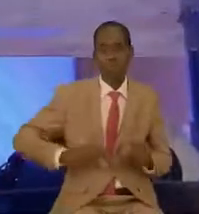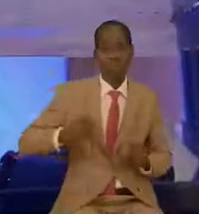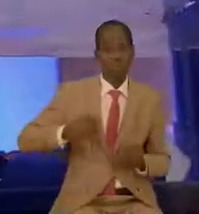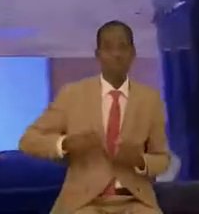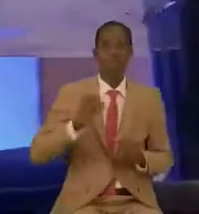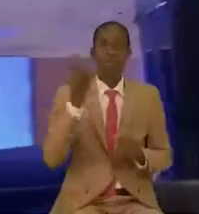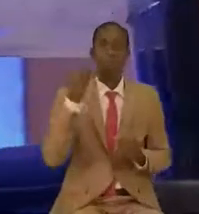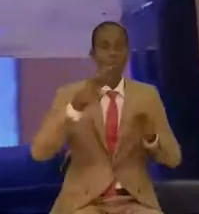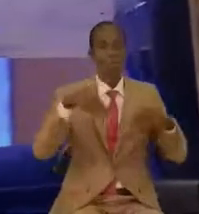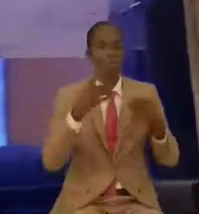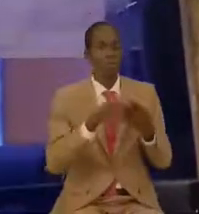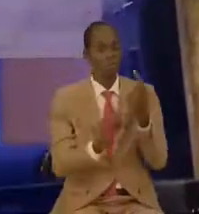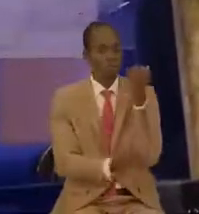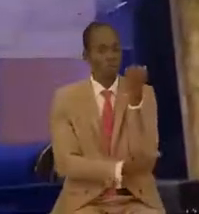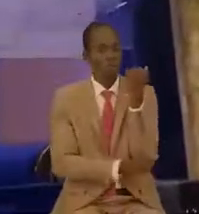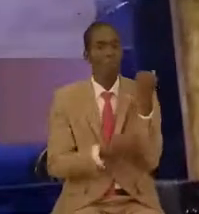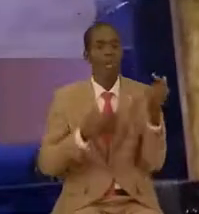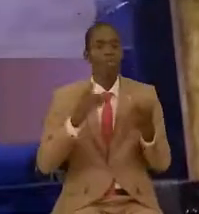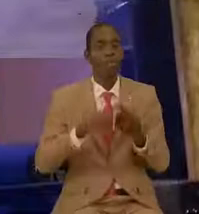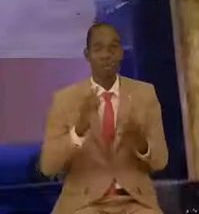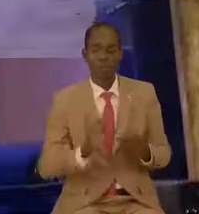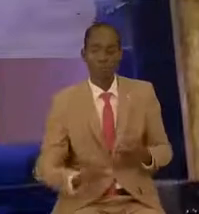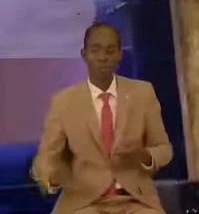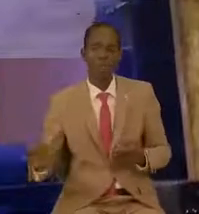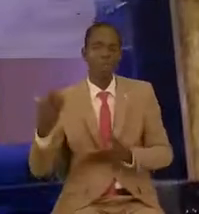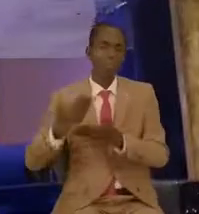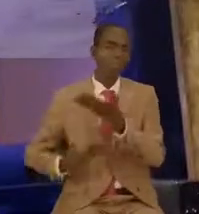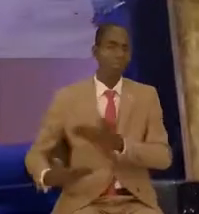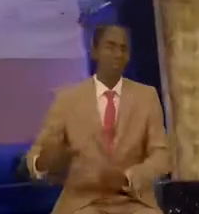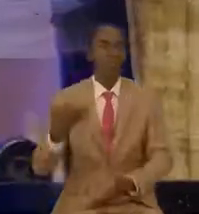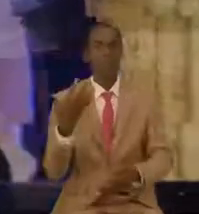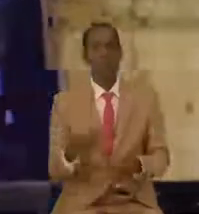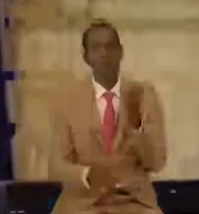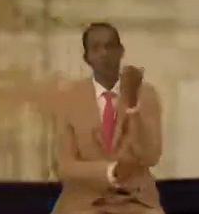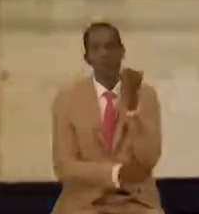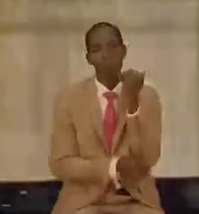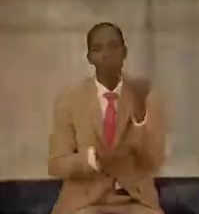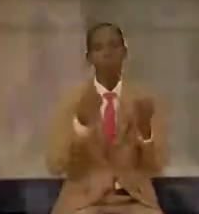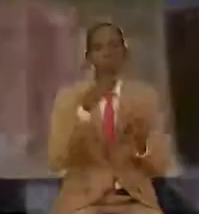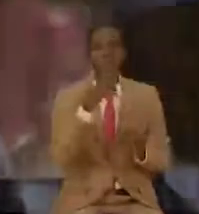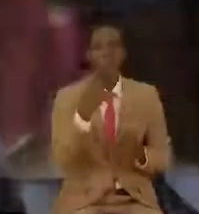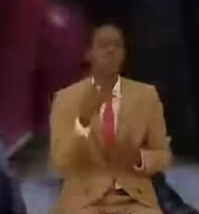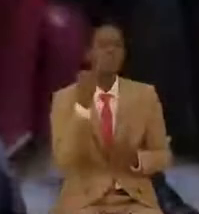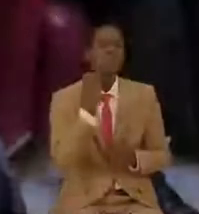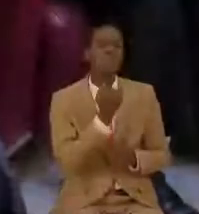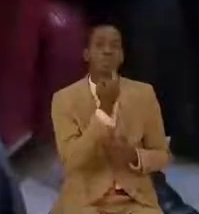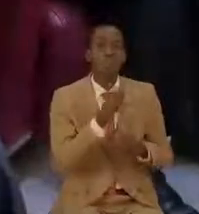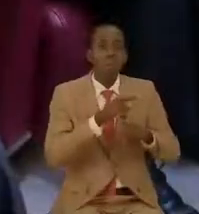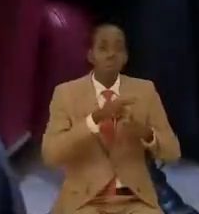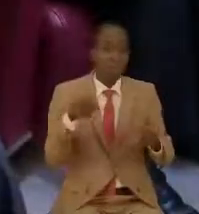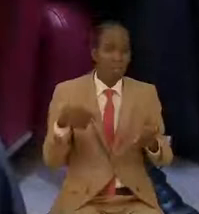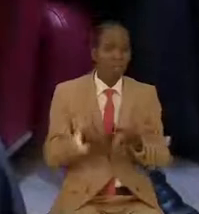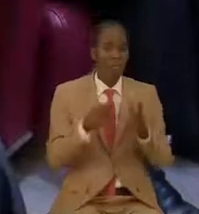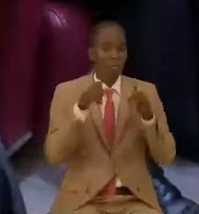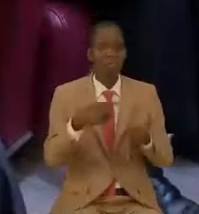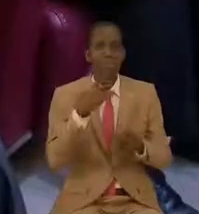à Abraham et à sa descendance, les Israélites. Mais ces juifs-là disent que vous